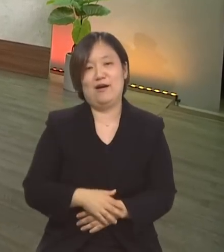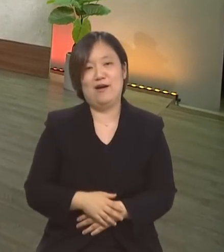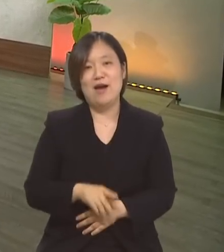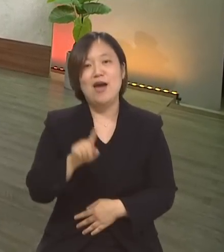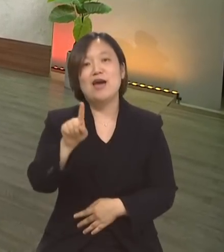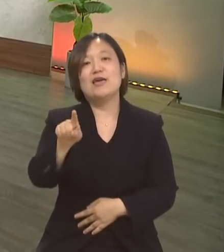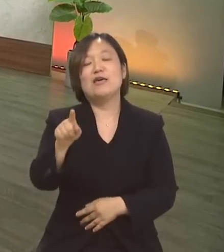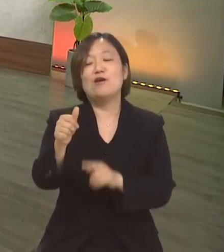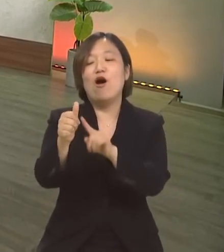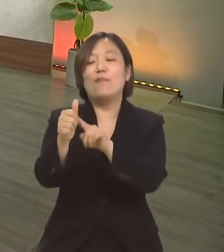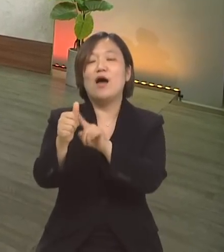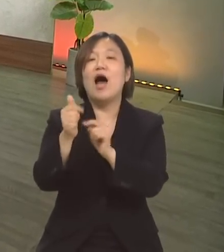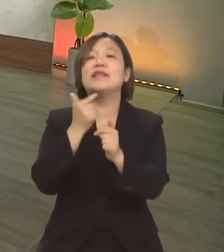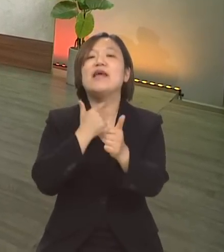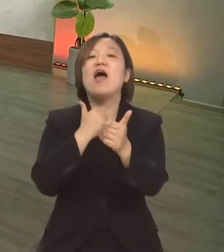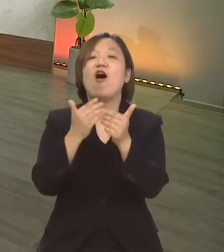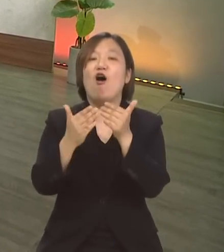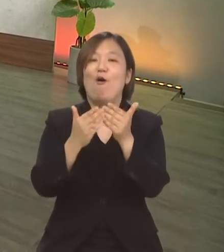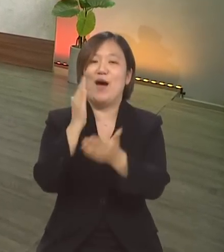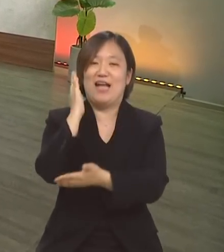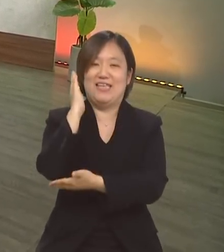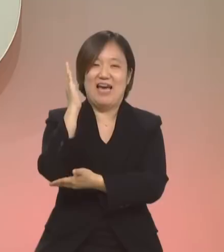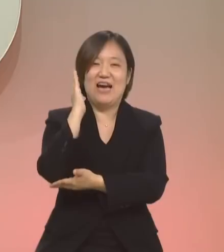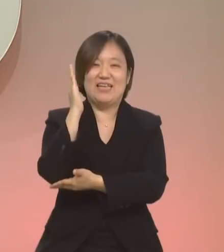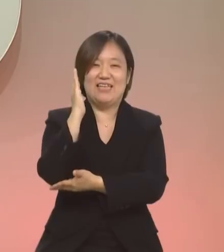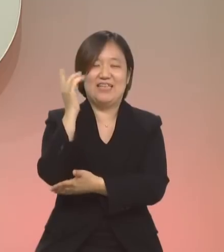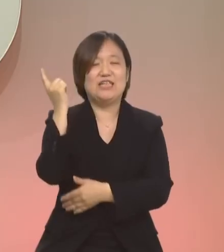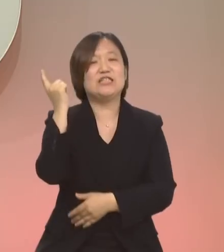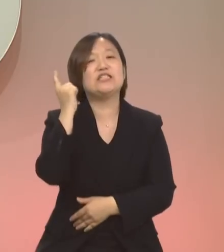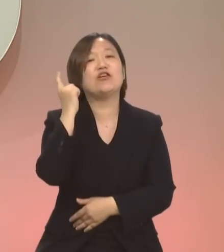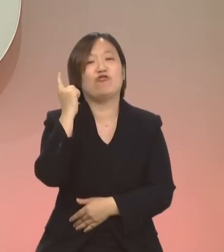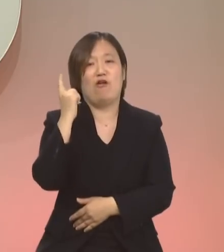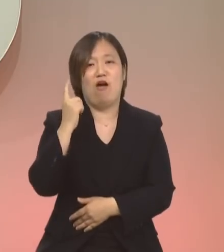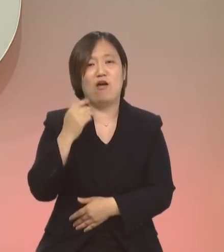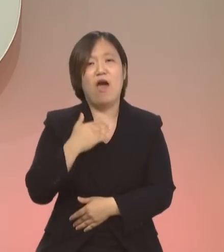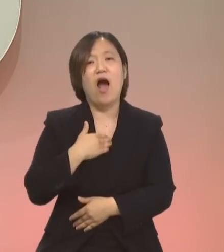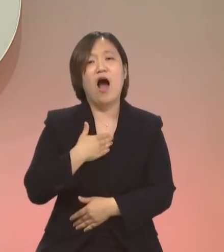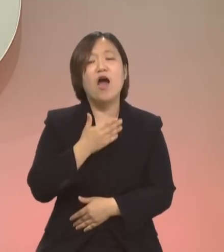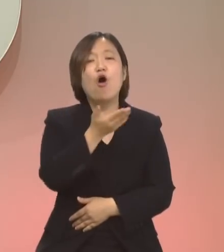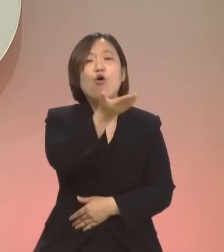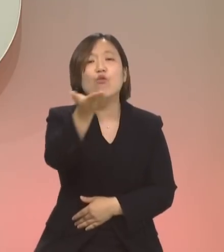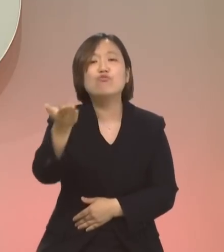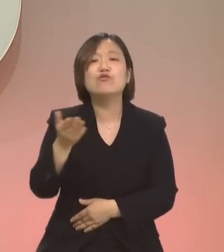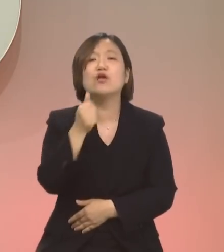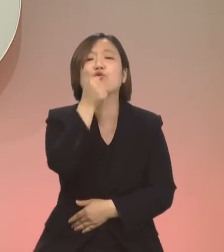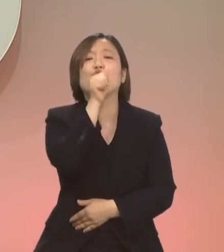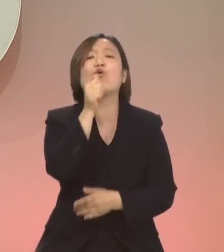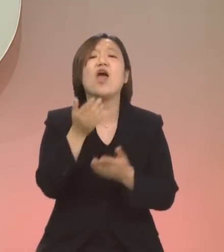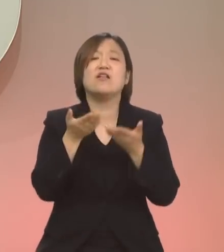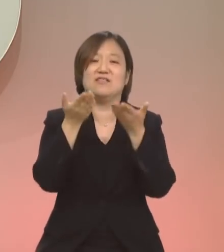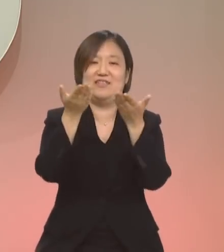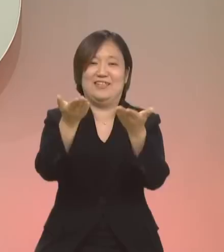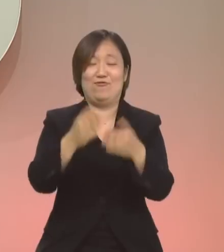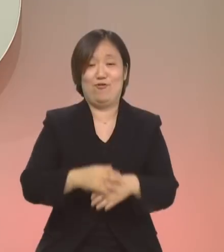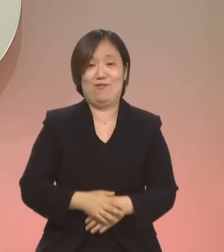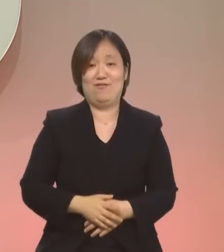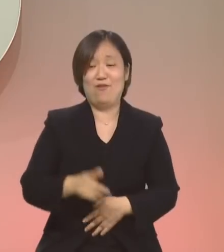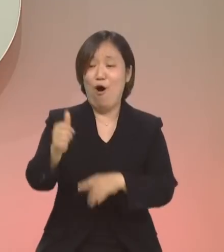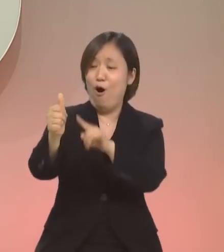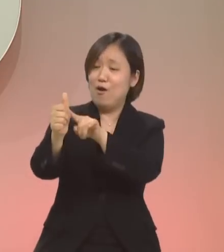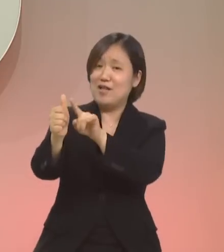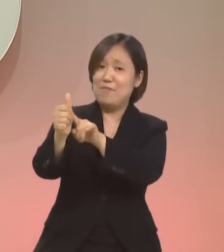직접 체험하신 이야기를 제가 들었던 걸 여러분들에게 소개해드리는 바입니다 참 대단하죠